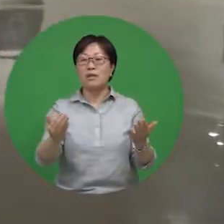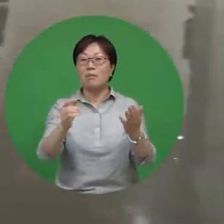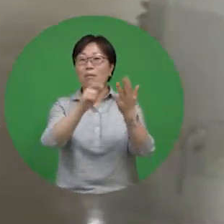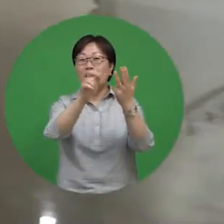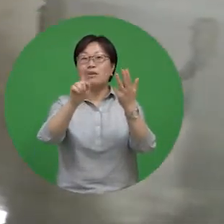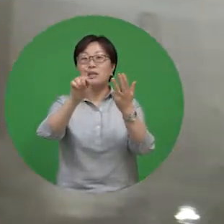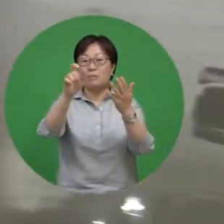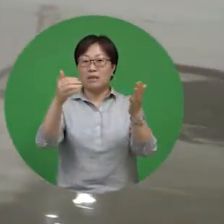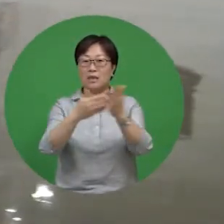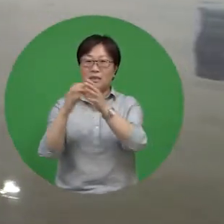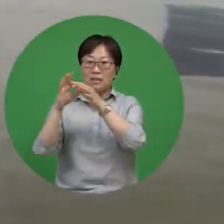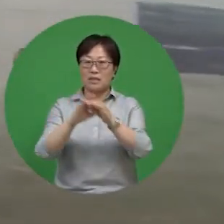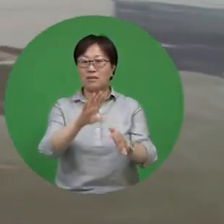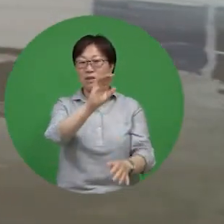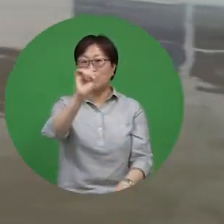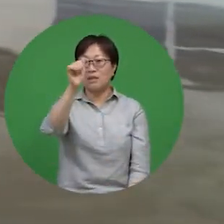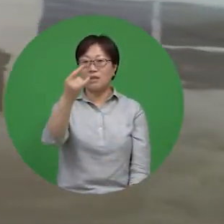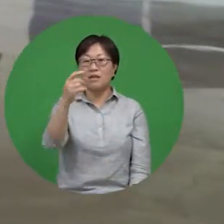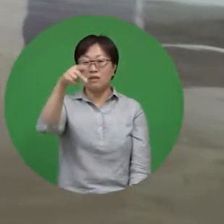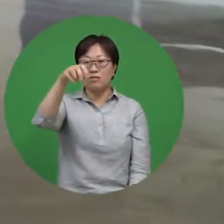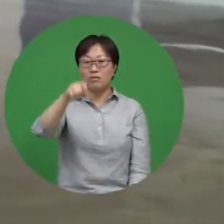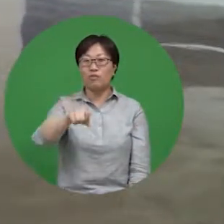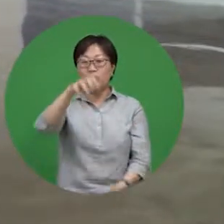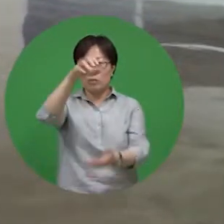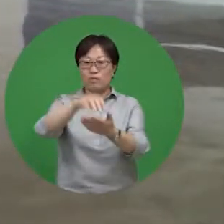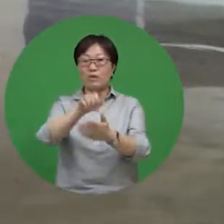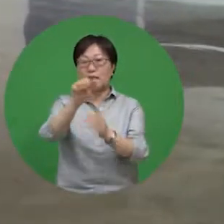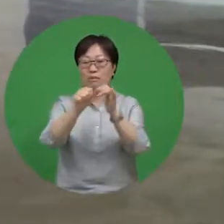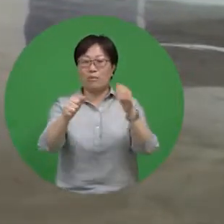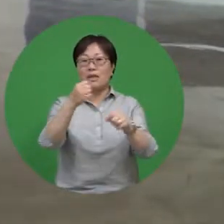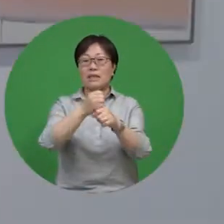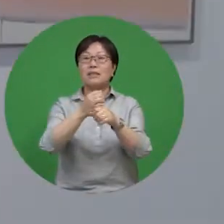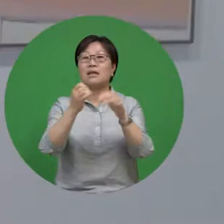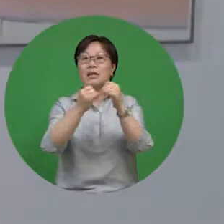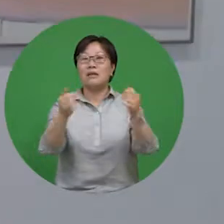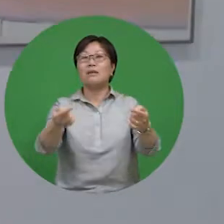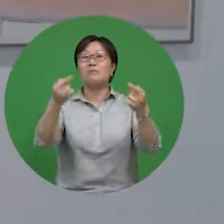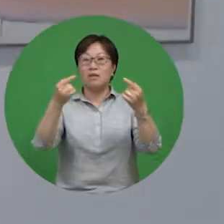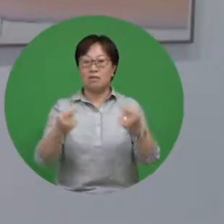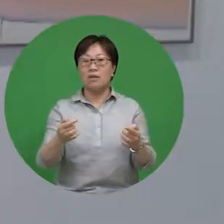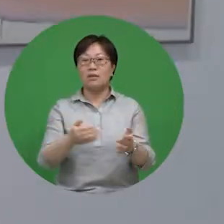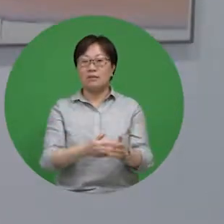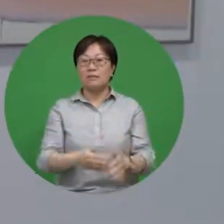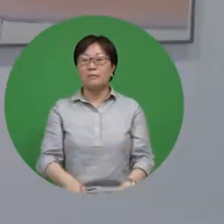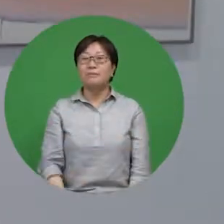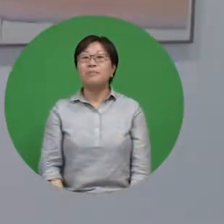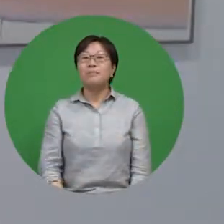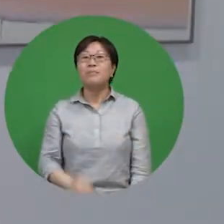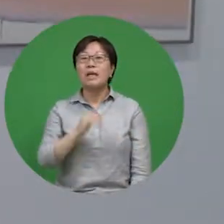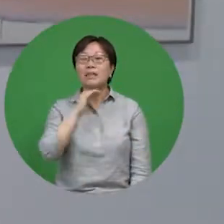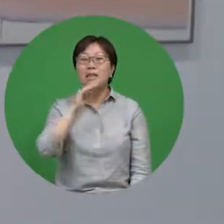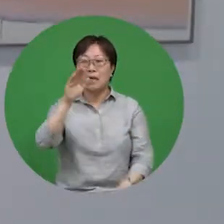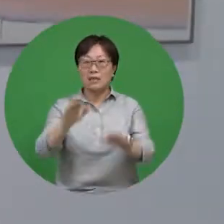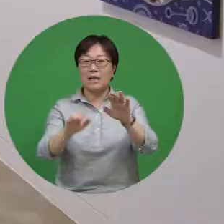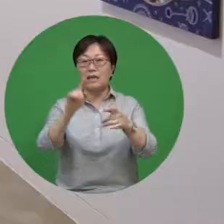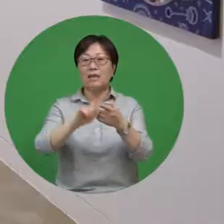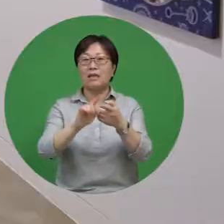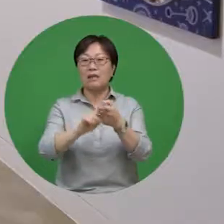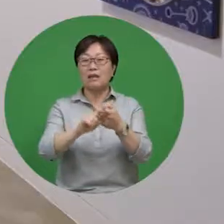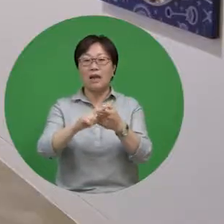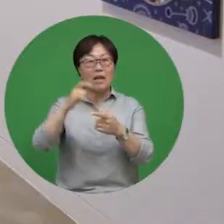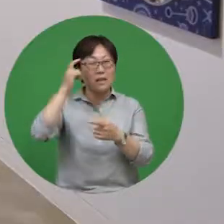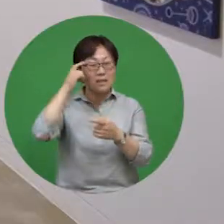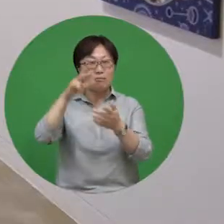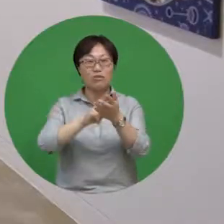전시는 11일까지 이어지며 이희중, 임광규 등 총 5명의 작가들이 참여했는데요. 세대 간